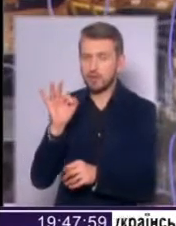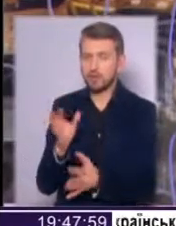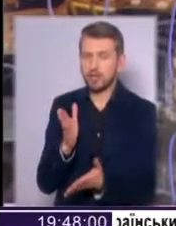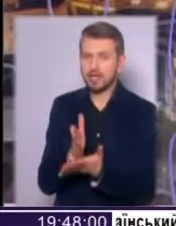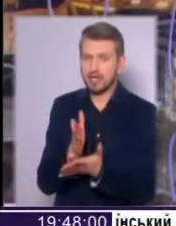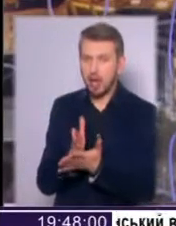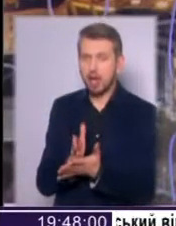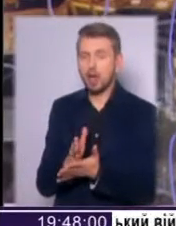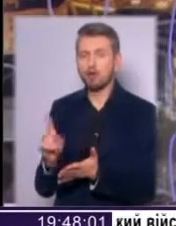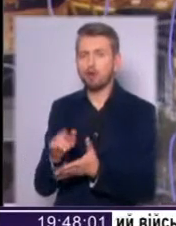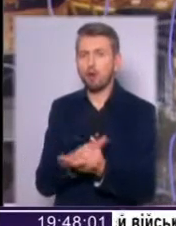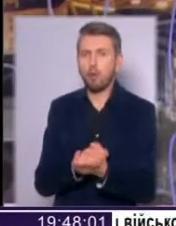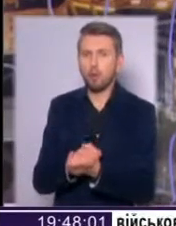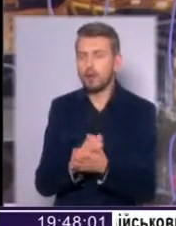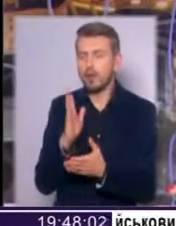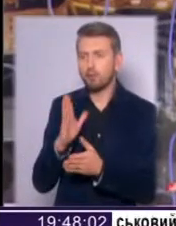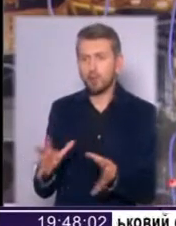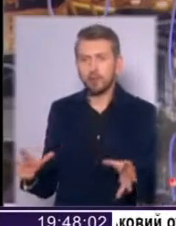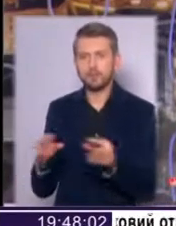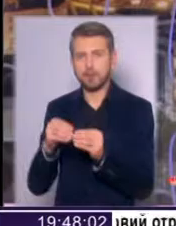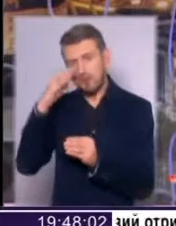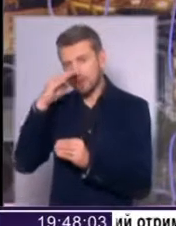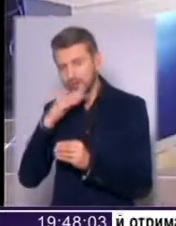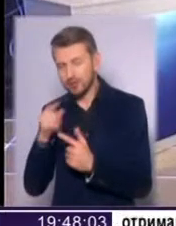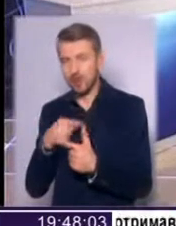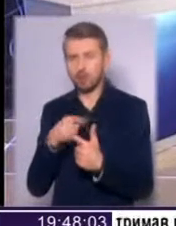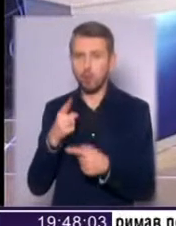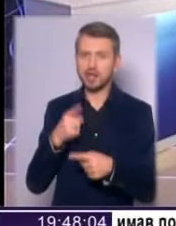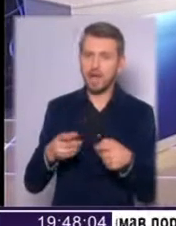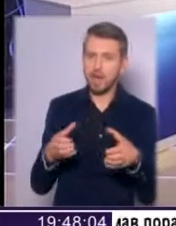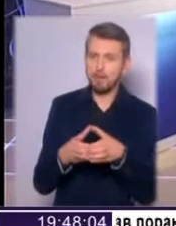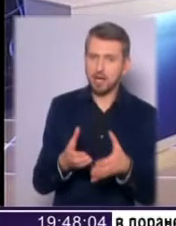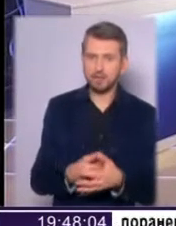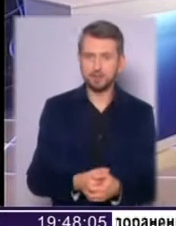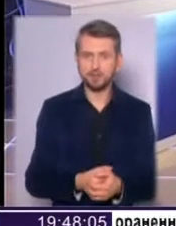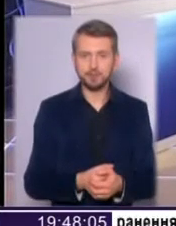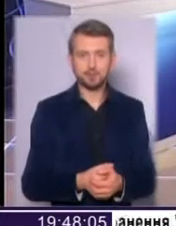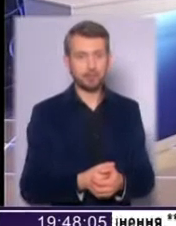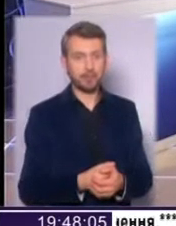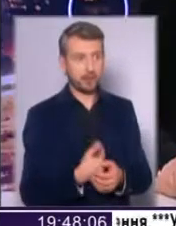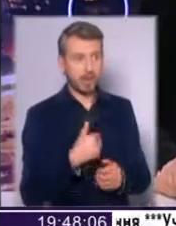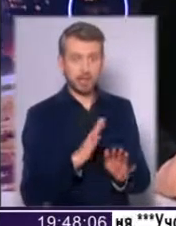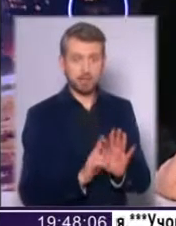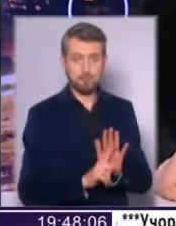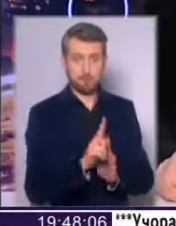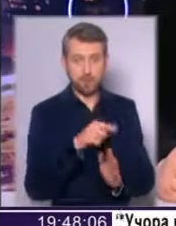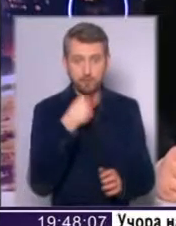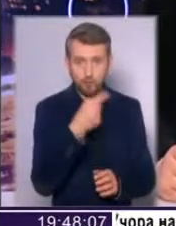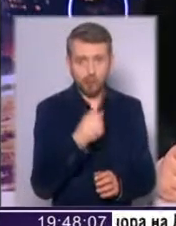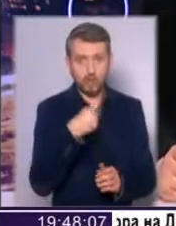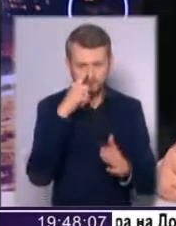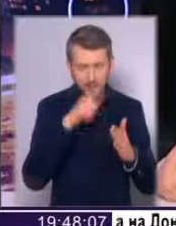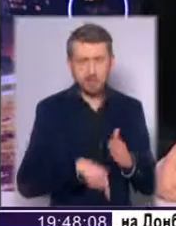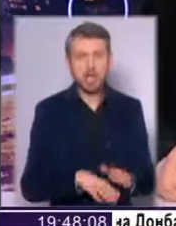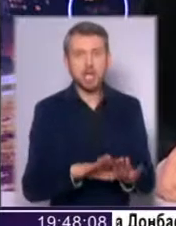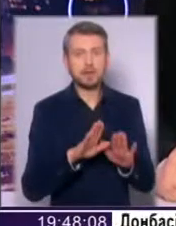ймовірності коаліції з «Батьківщини» або з «Радикалами». Я ще раз, є варіанти? От я тільки почав це говорити, да, що я впевнений, як